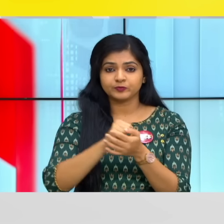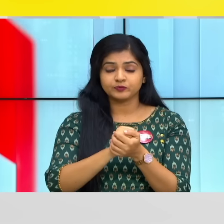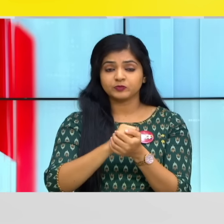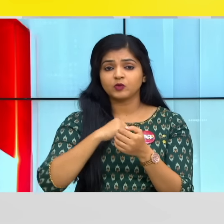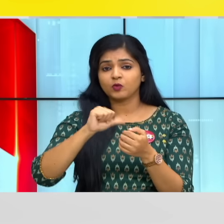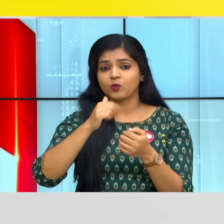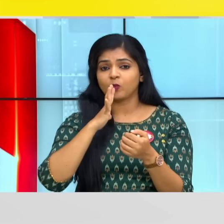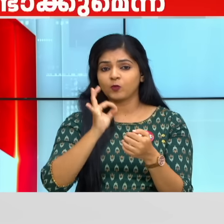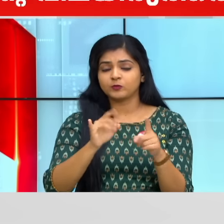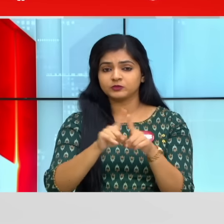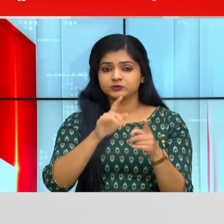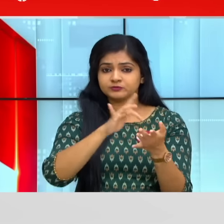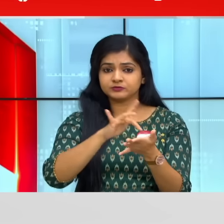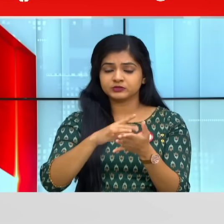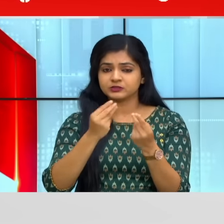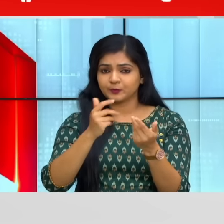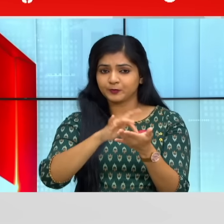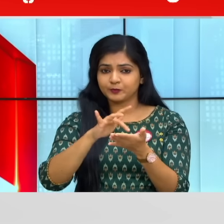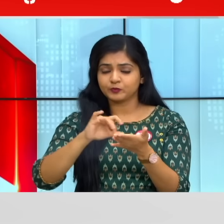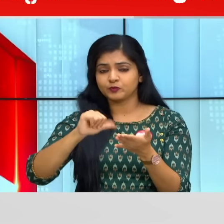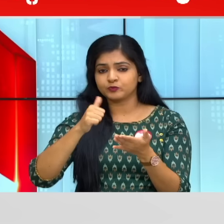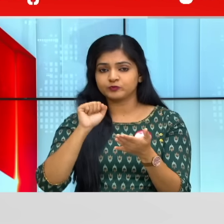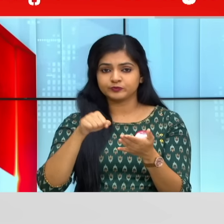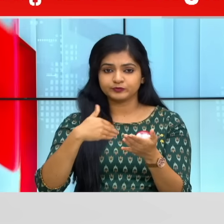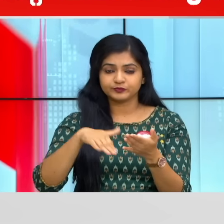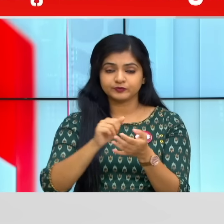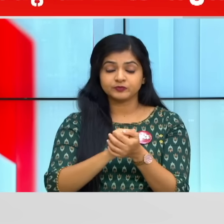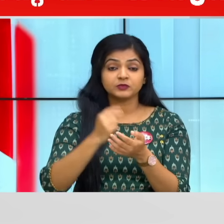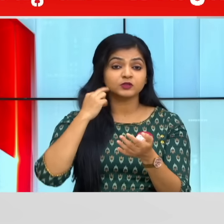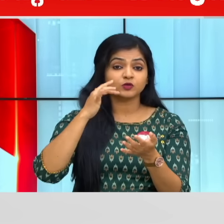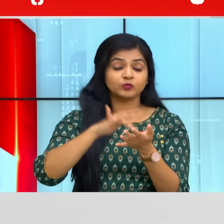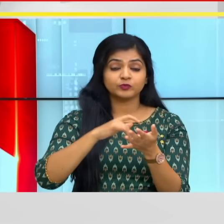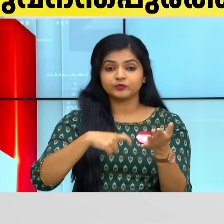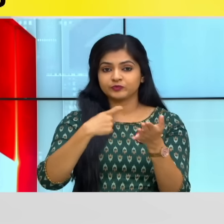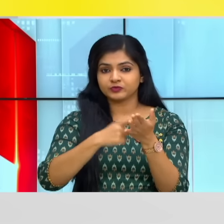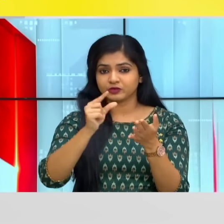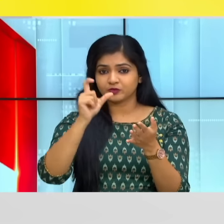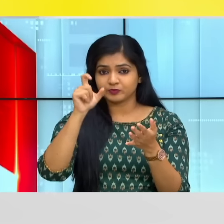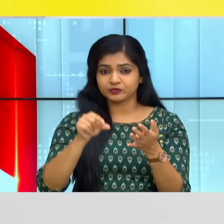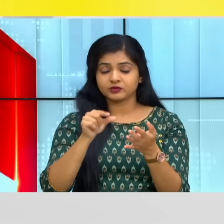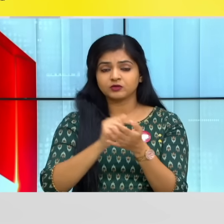മണ്ഡലങ്ങളായിട്ട് ഏതാനും മണ്ഡലങ്ങളിൽ ഞങ്ങൾ ജയിക്കും. തിരുവനന്തപുരത്ത് രാജീവ് ചന്ദ്രശേഖർ